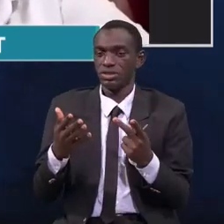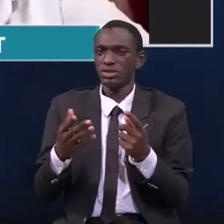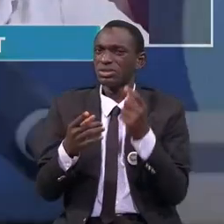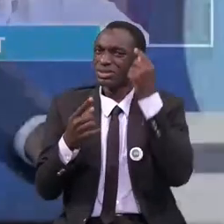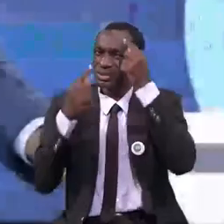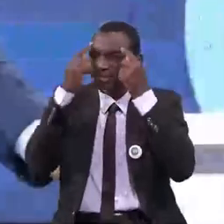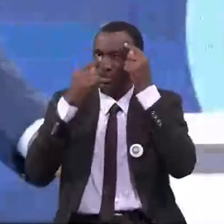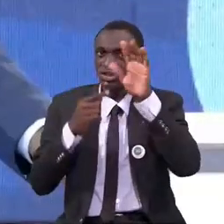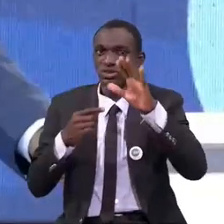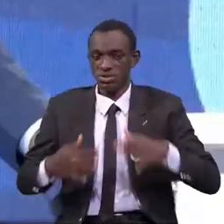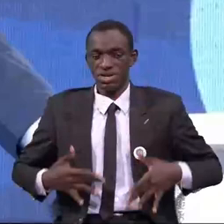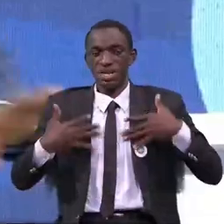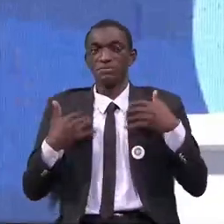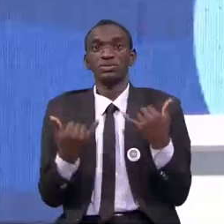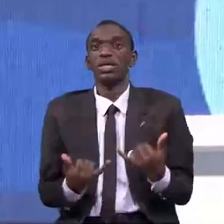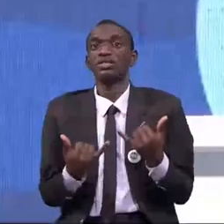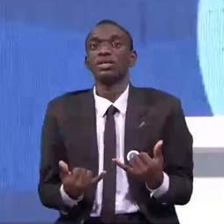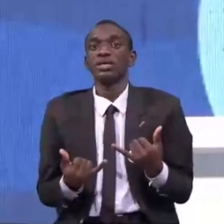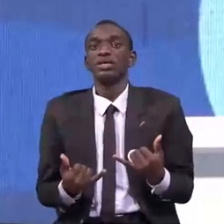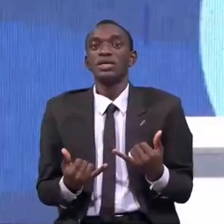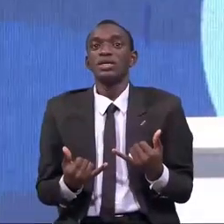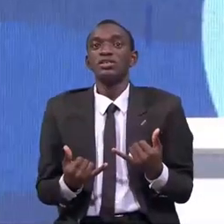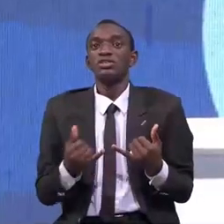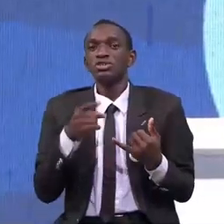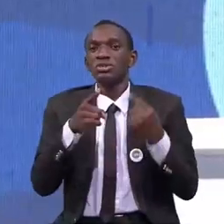pas pensez à votre vie ce soir